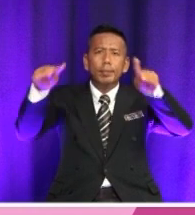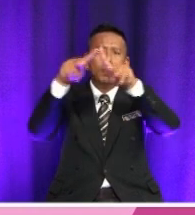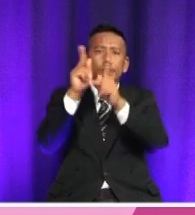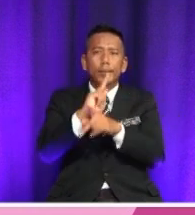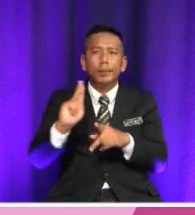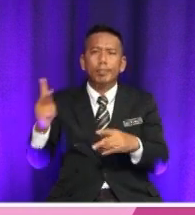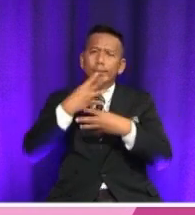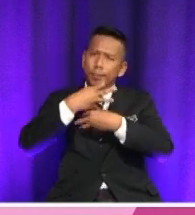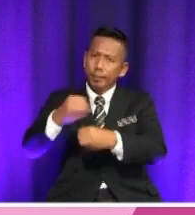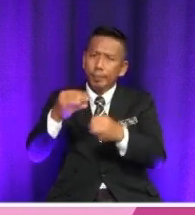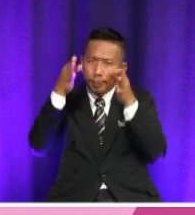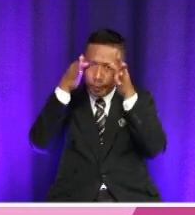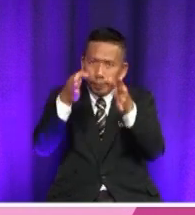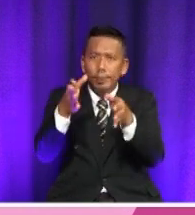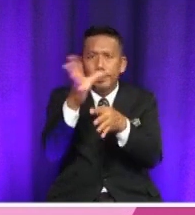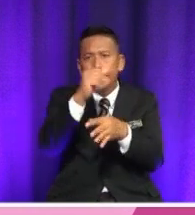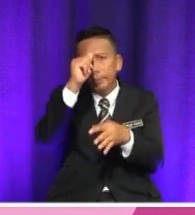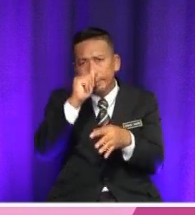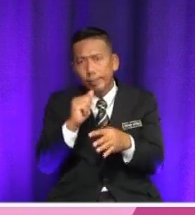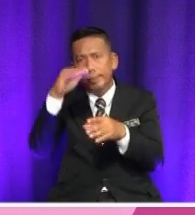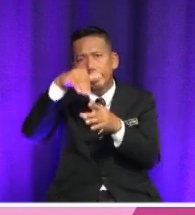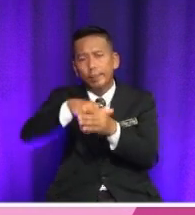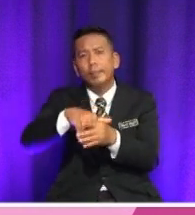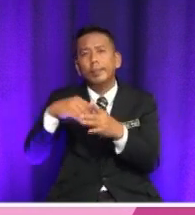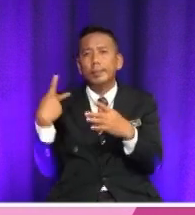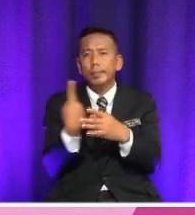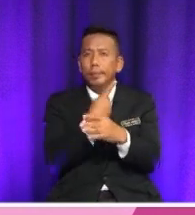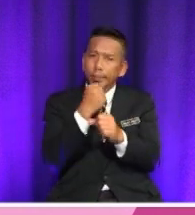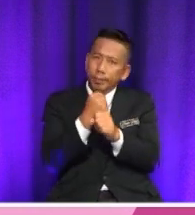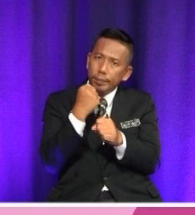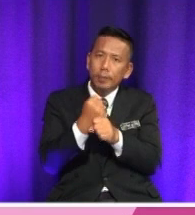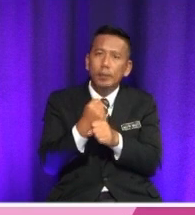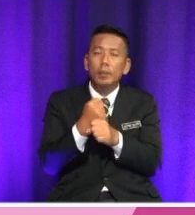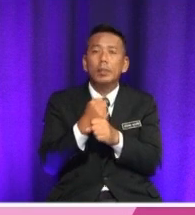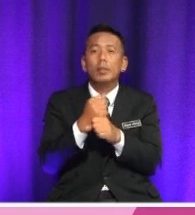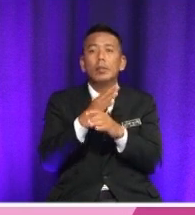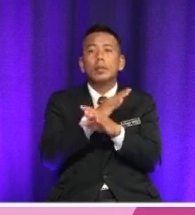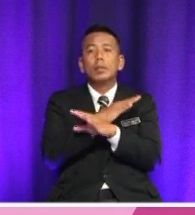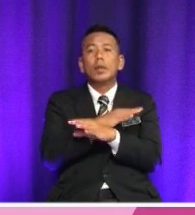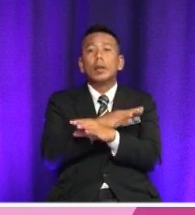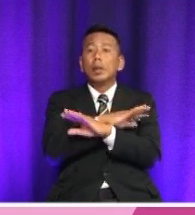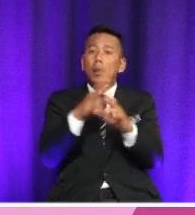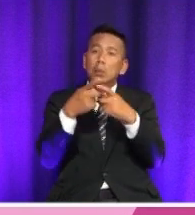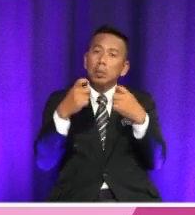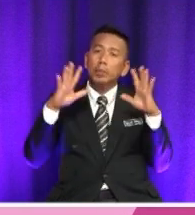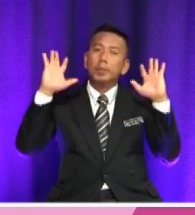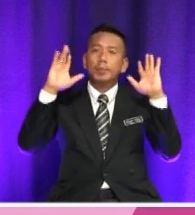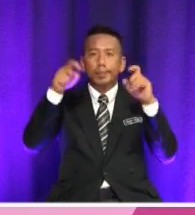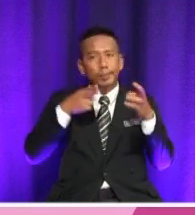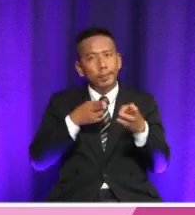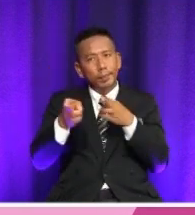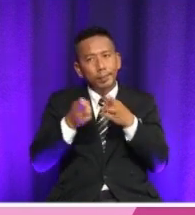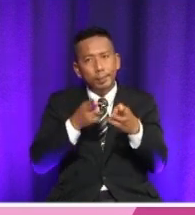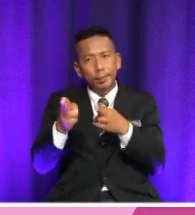minat ketekunan dan kesabaran dalam kita berkarya oleh itu jangan jemursa sebab kalian itu nanti akan